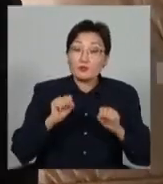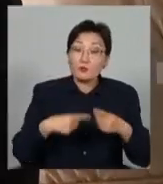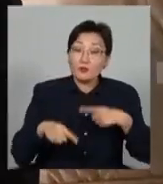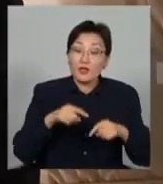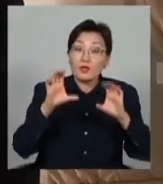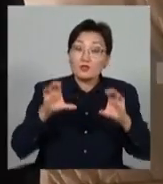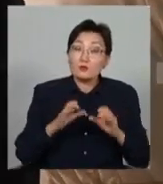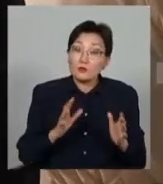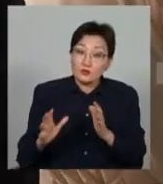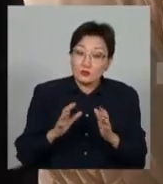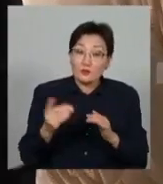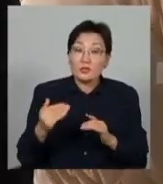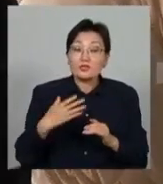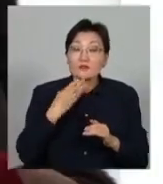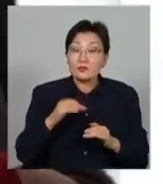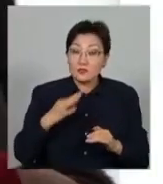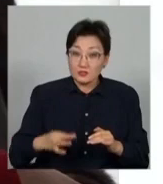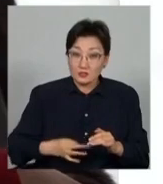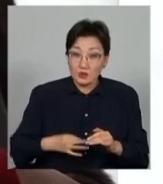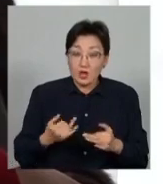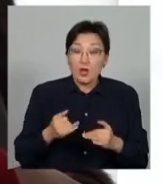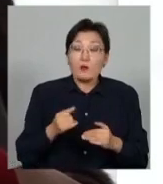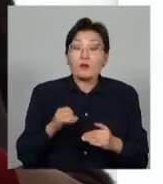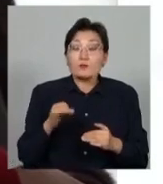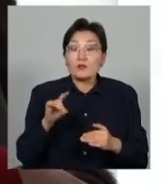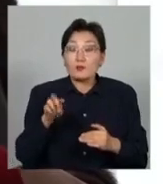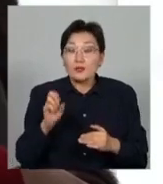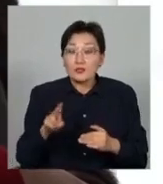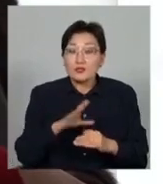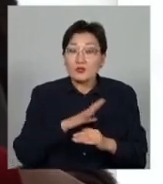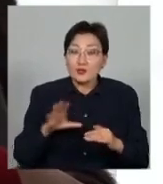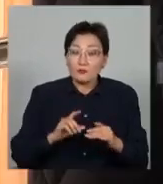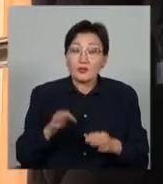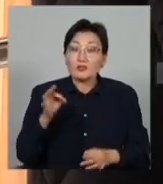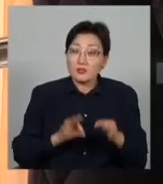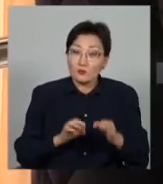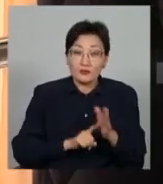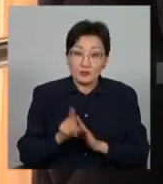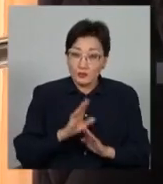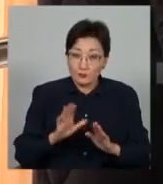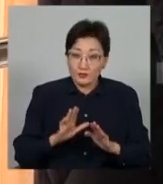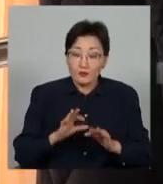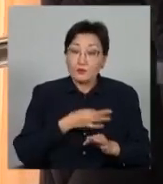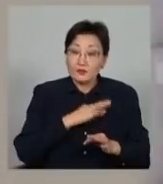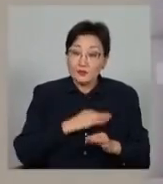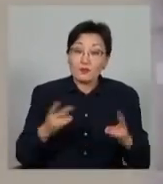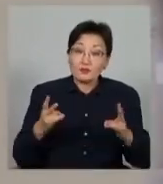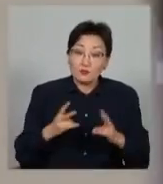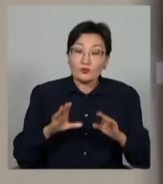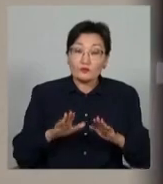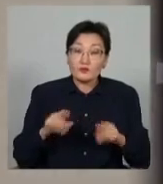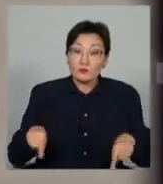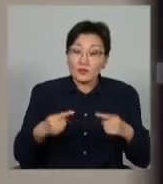вернуть законное опекунство над Танирбергеном, поскольку на Мирбека Тлепаева не заводили уголовного дела. По словам юристов, необходимо